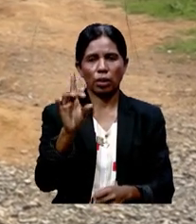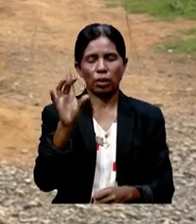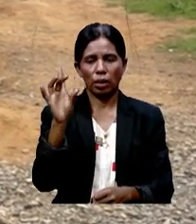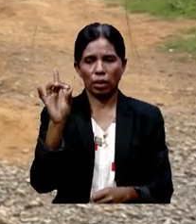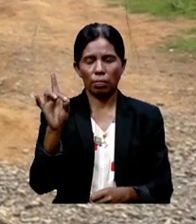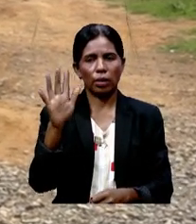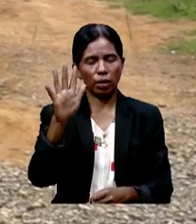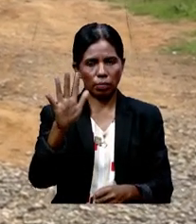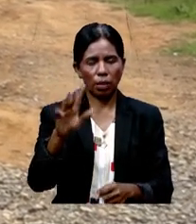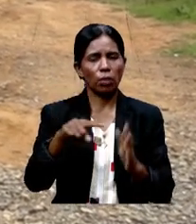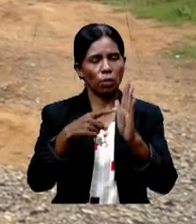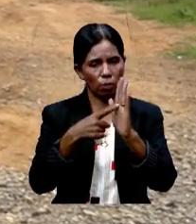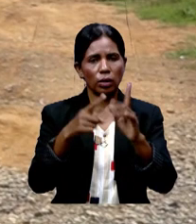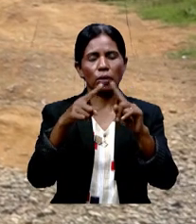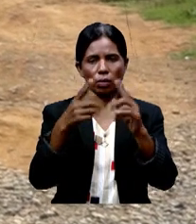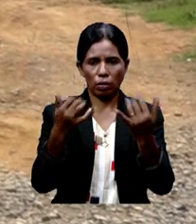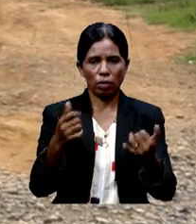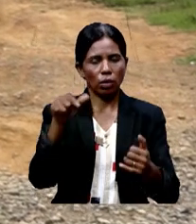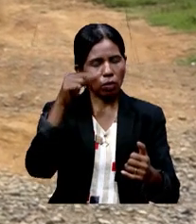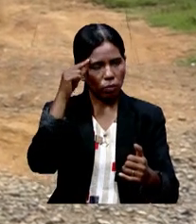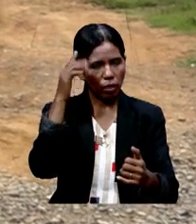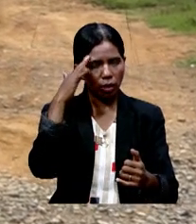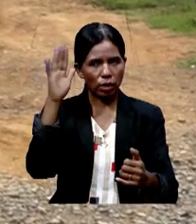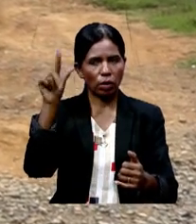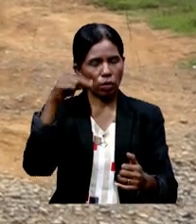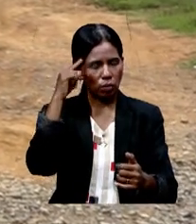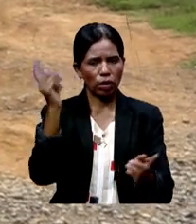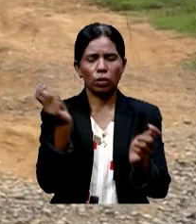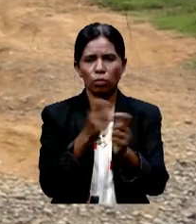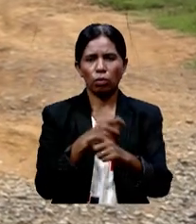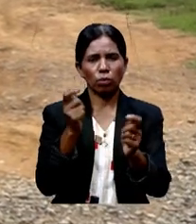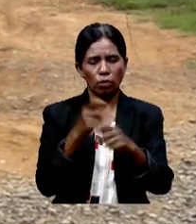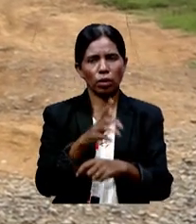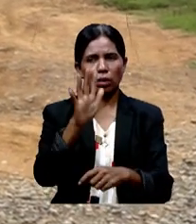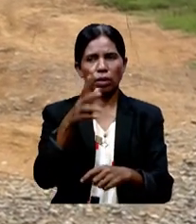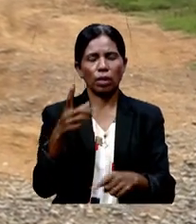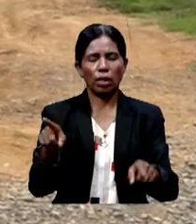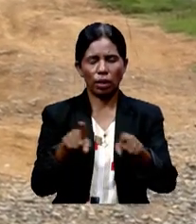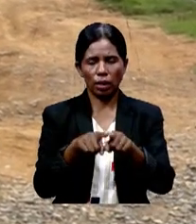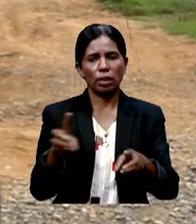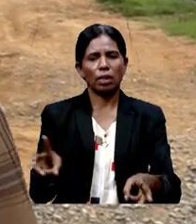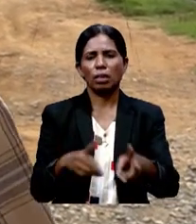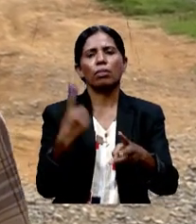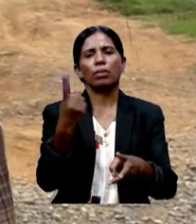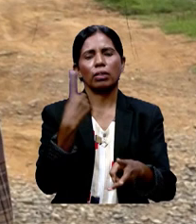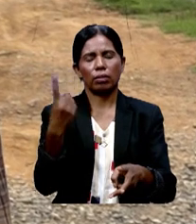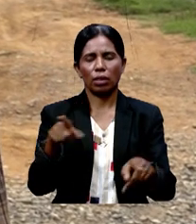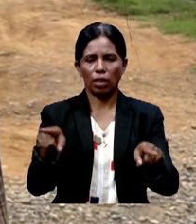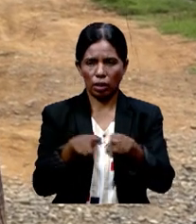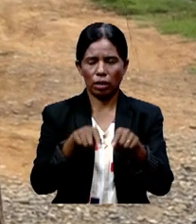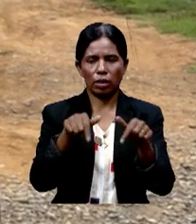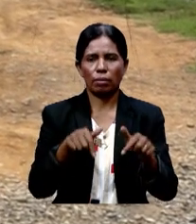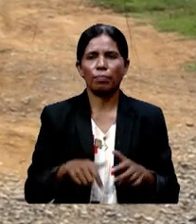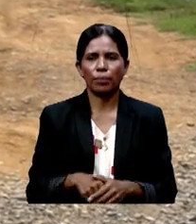bam kan ta gora ne ne be governo la tene governo da truca malu da la limona ami sra mun ne la dit ne be ami ha ami